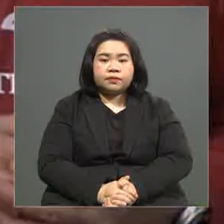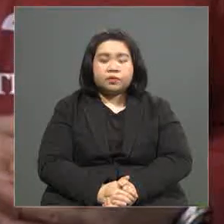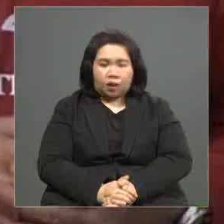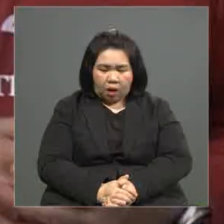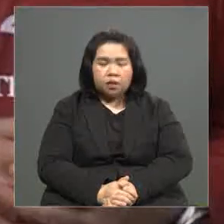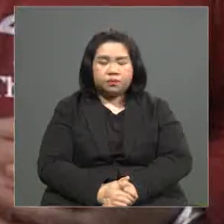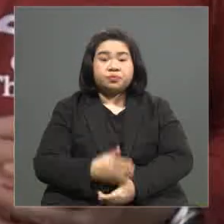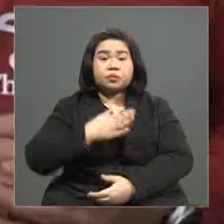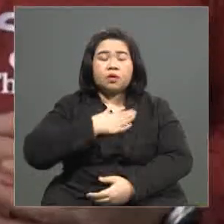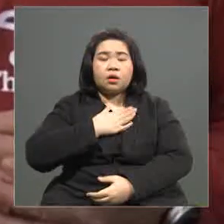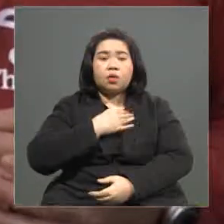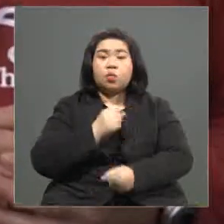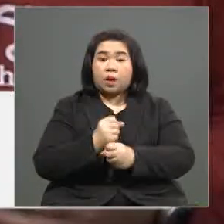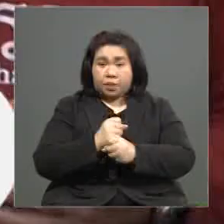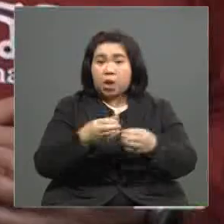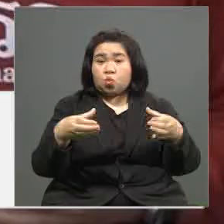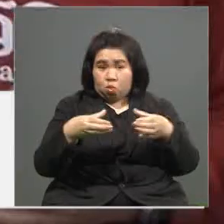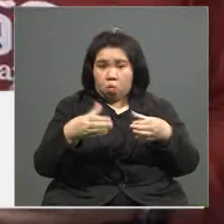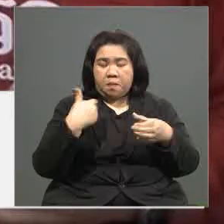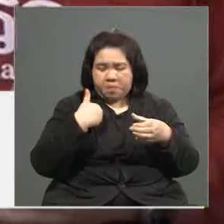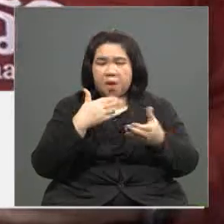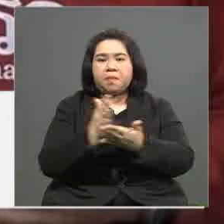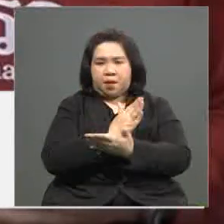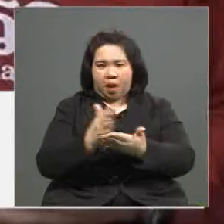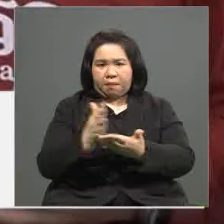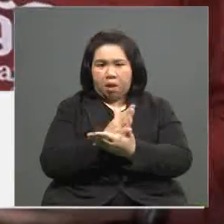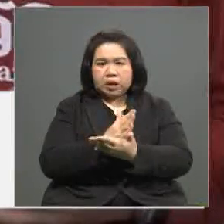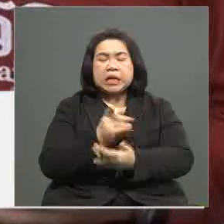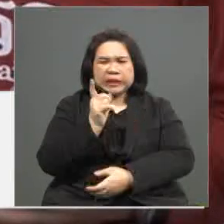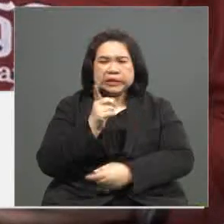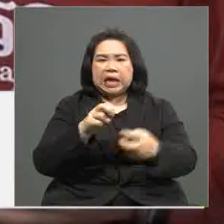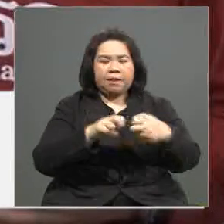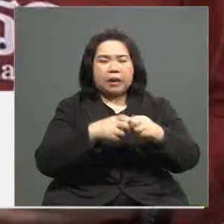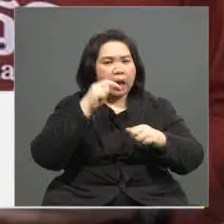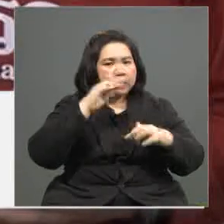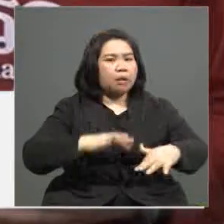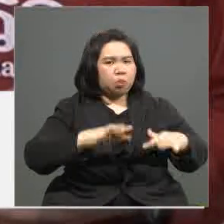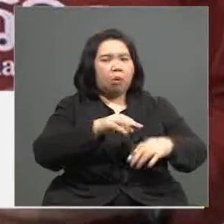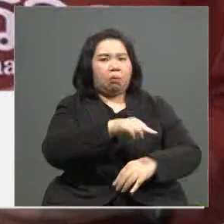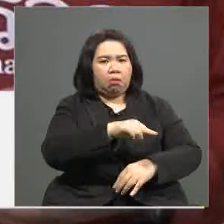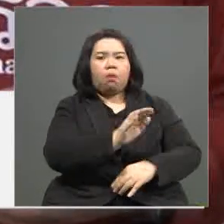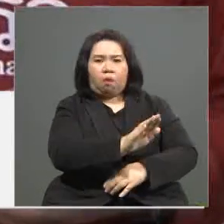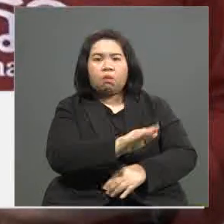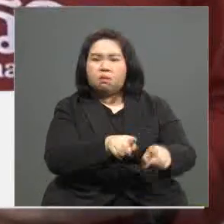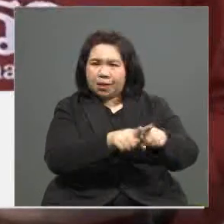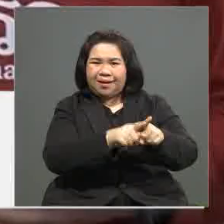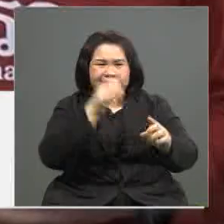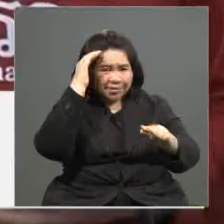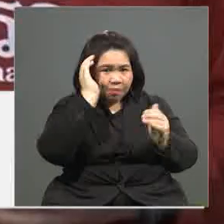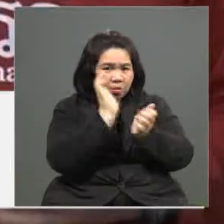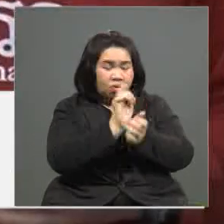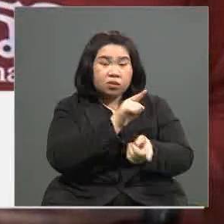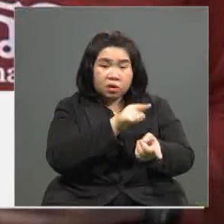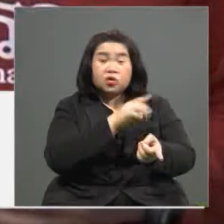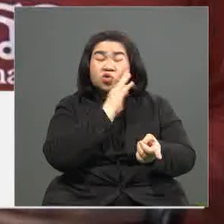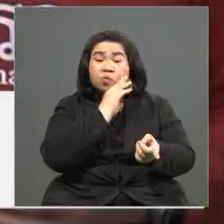การสืบสวนเนี่ยเราได้บริหารกำลังคนในหน่วยเนี่ยซึ่งส่วนหนึ่งก็ประสบปัญหาเหมือนกับพี่น้องประชาชนคือน้ำท่วมบ้านคนไหนที่ไม่น้ำท่ว